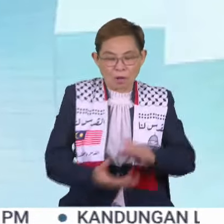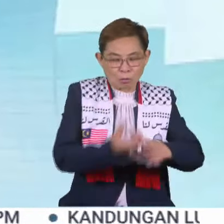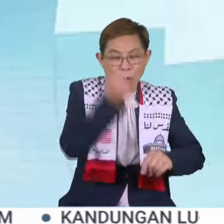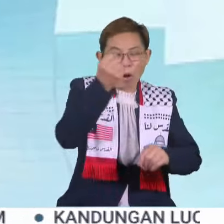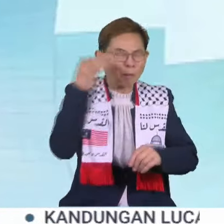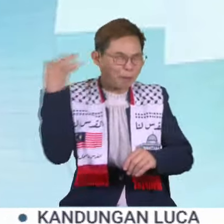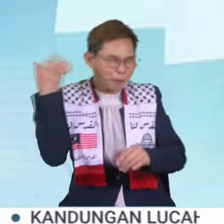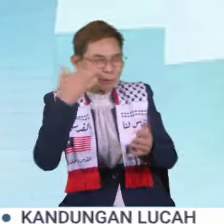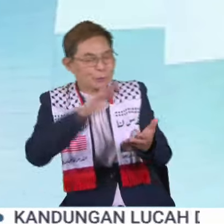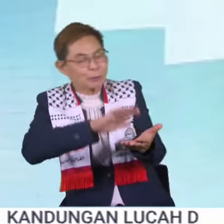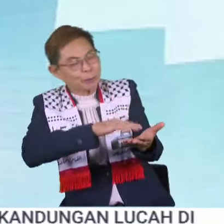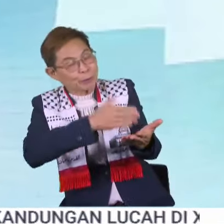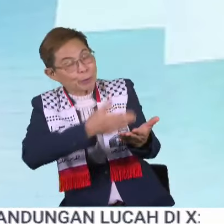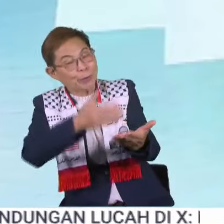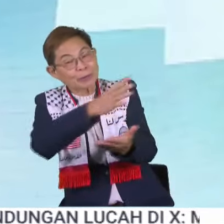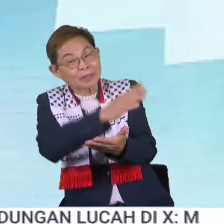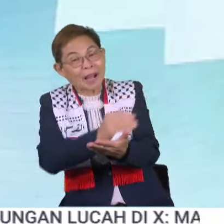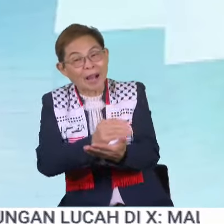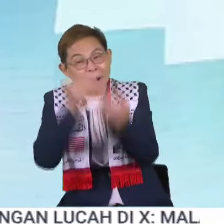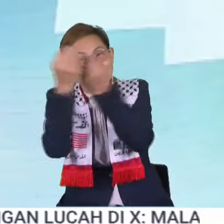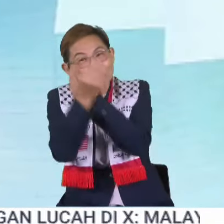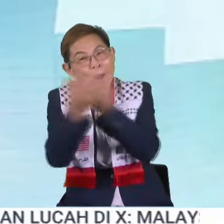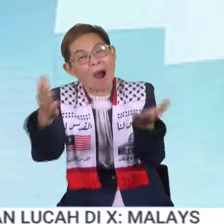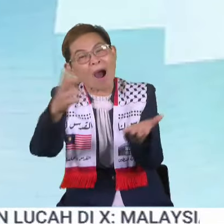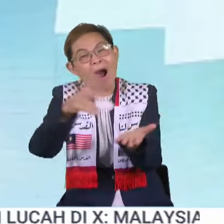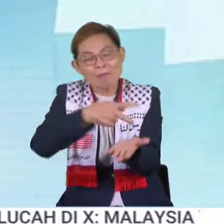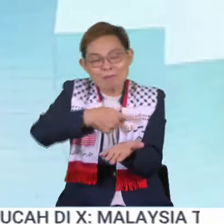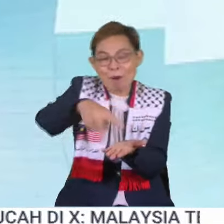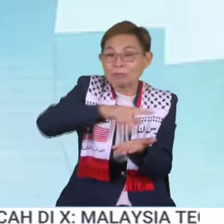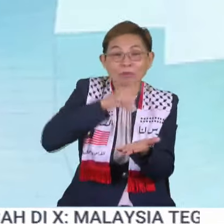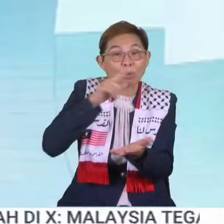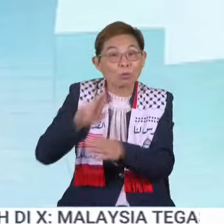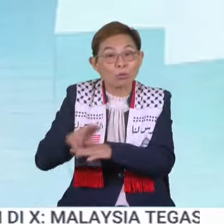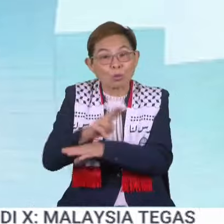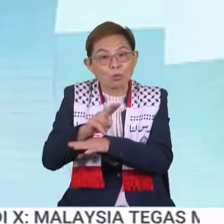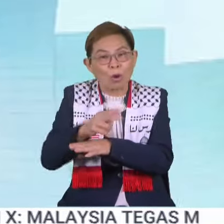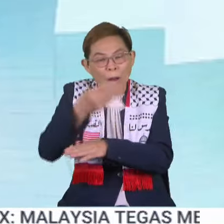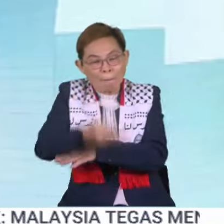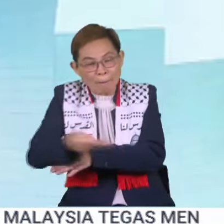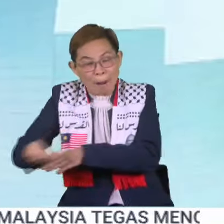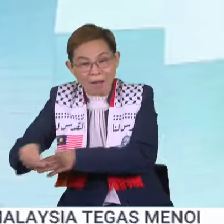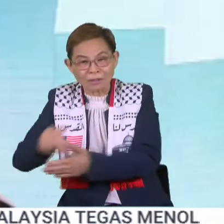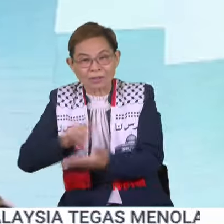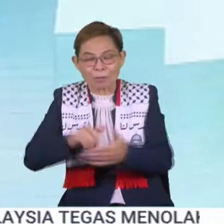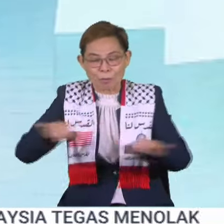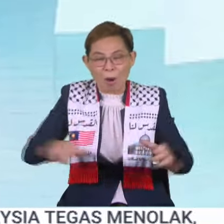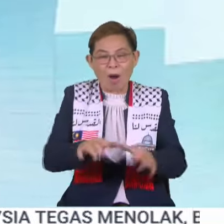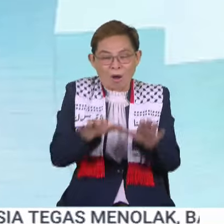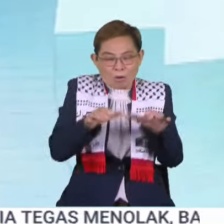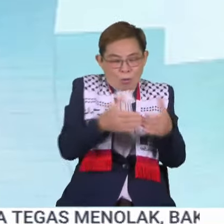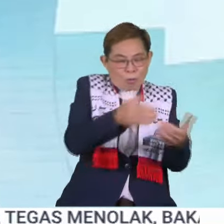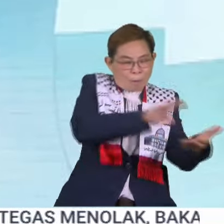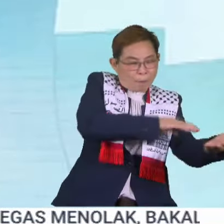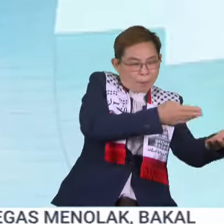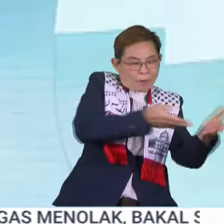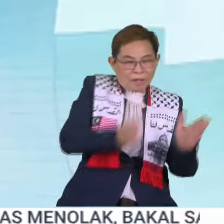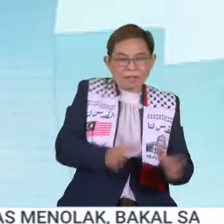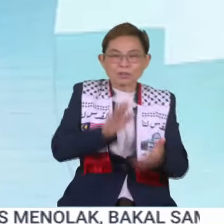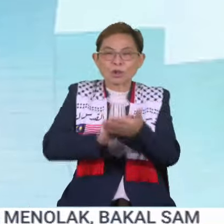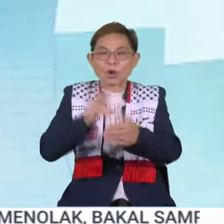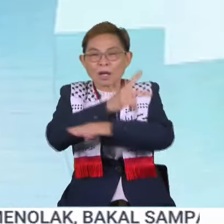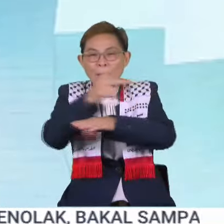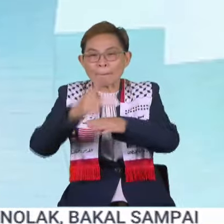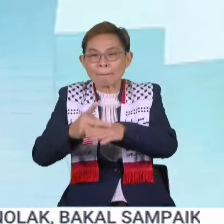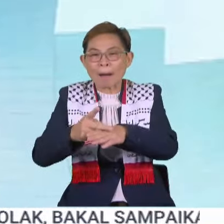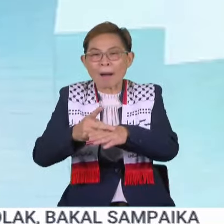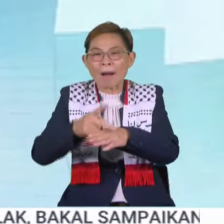mengeluarkan bunyi muzik dan sampaikan persembahan tanpa menggunakan instrumen. Itu yang dilakukan kumpulan muzik dari Sekolah Kebangsaan